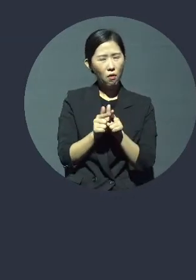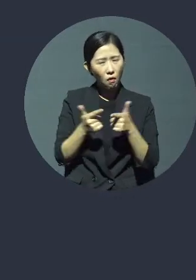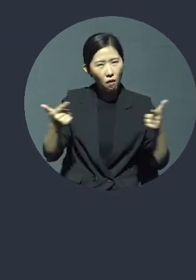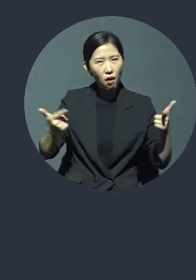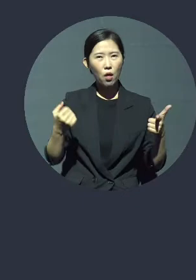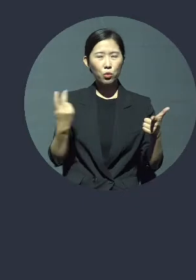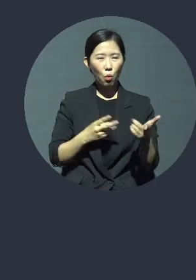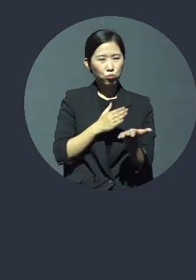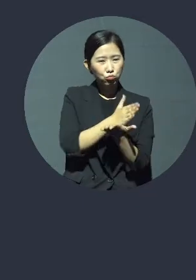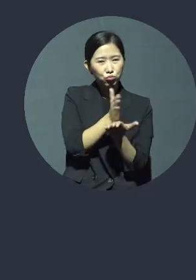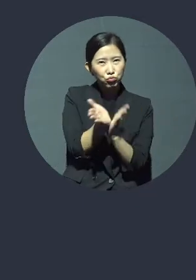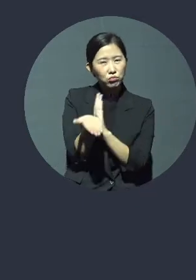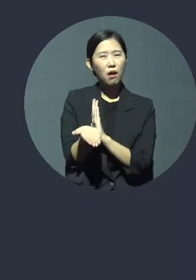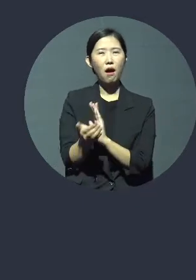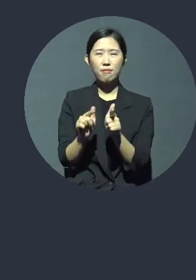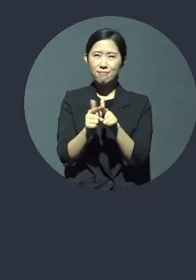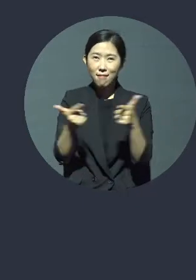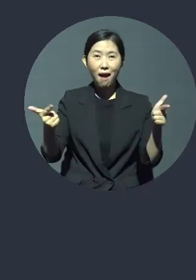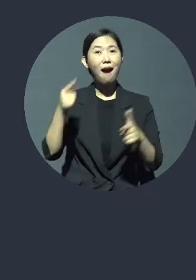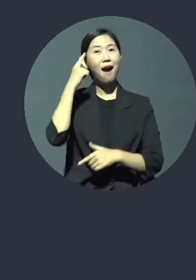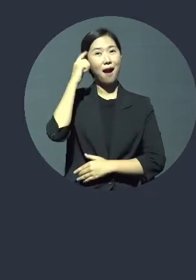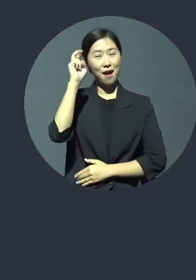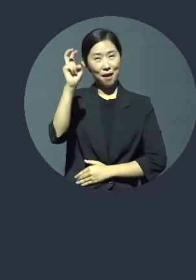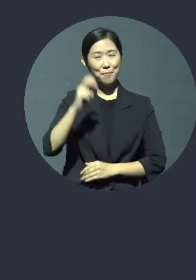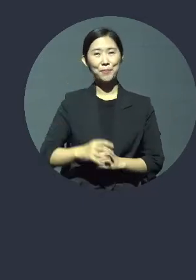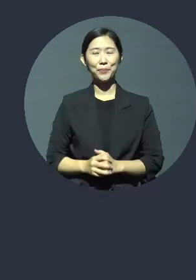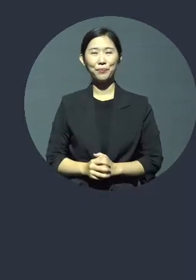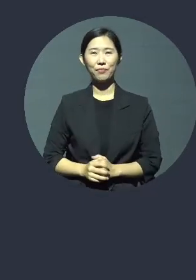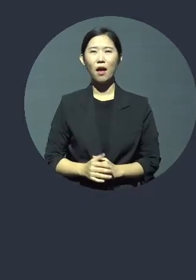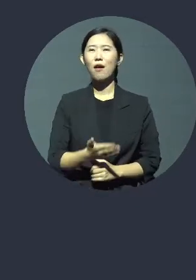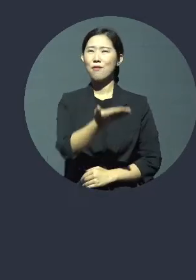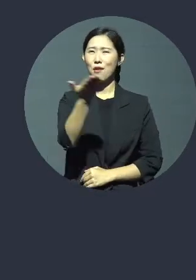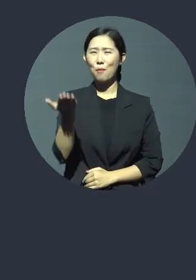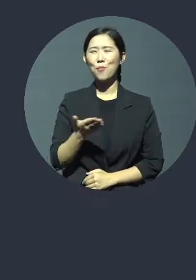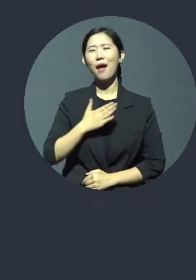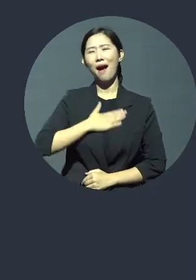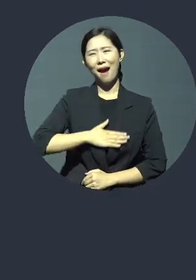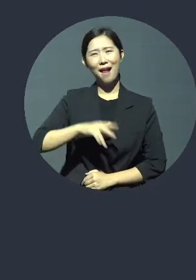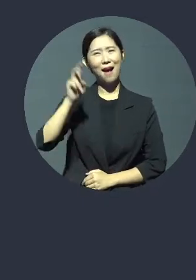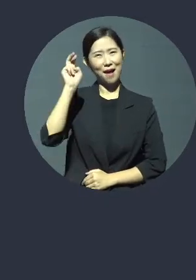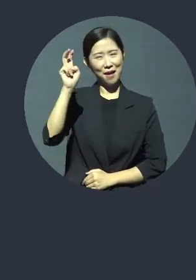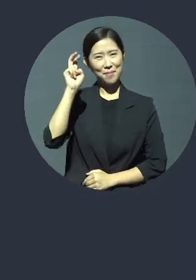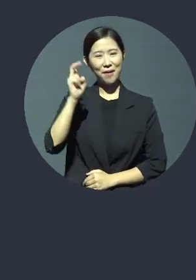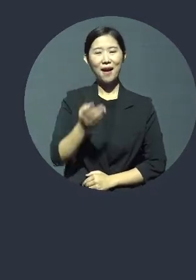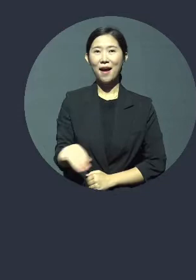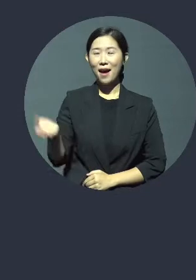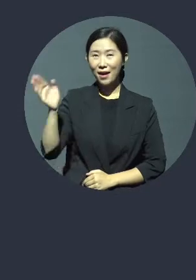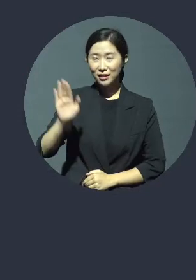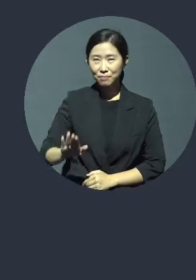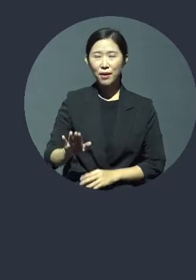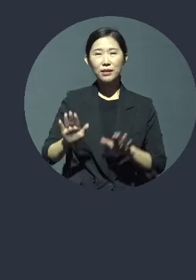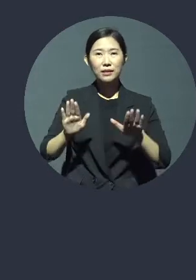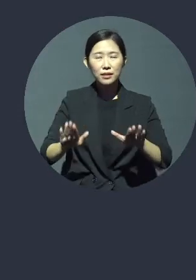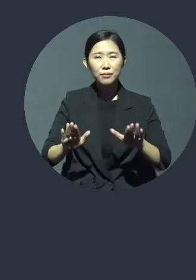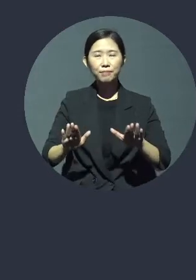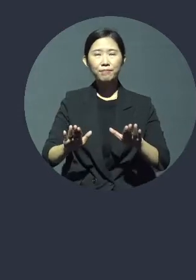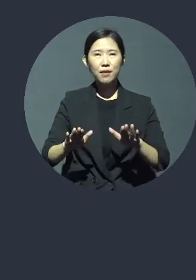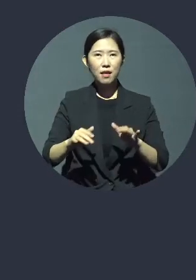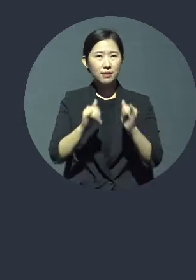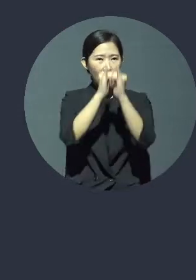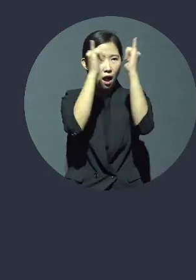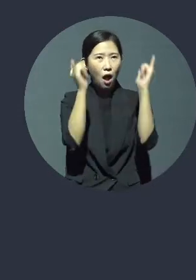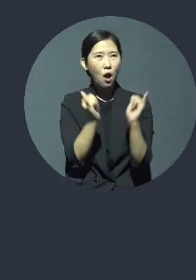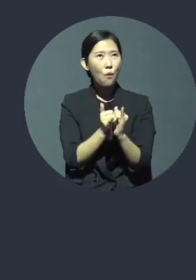생각됩니다. 저는 오늘 이미 여러분들도 잘 아시는 내용이시겠지만은 빠른 패러다임의 변화에